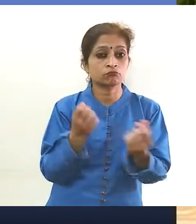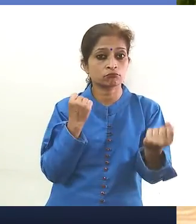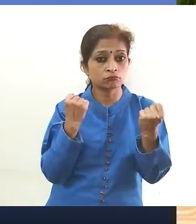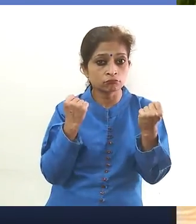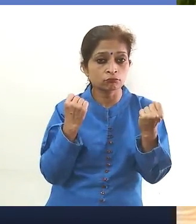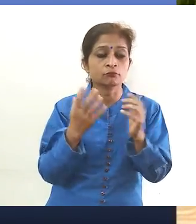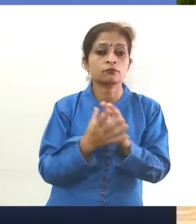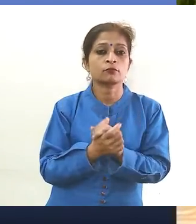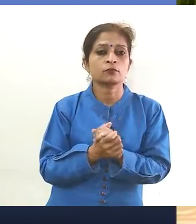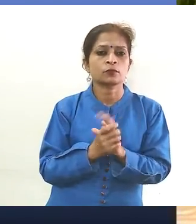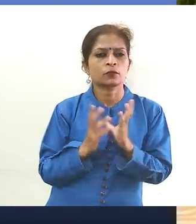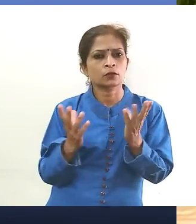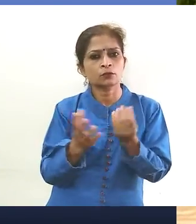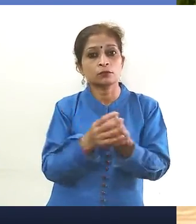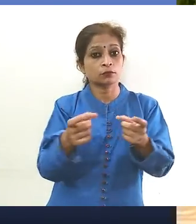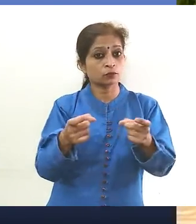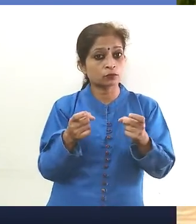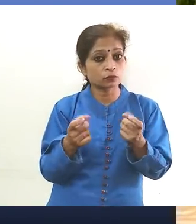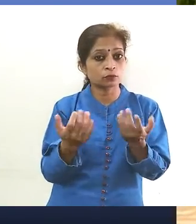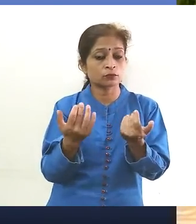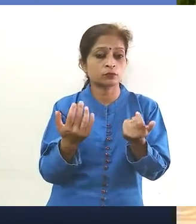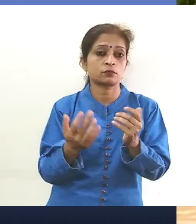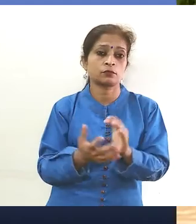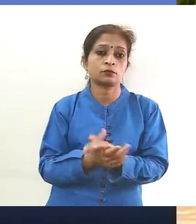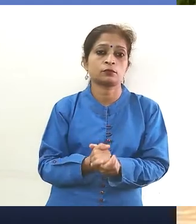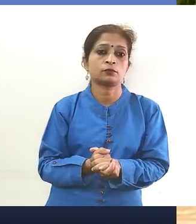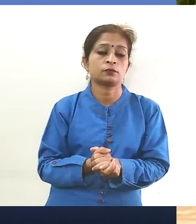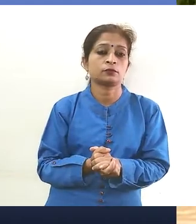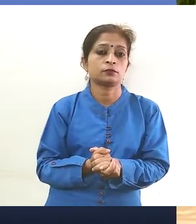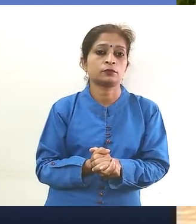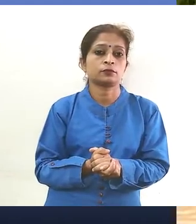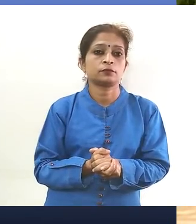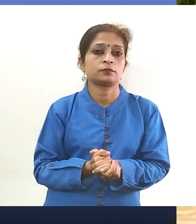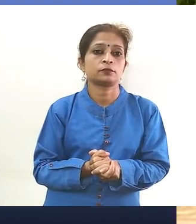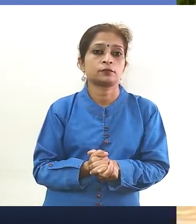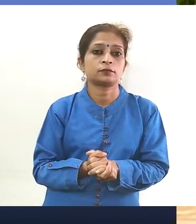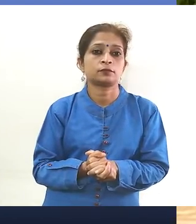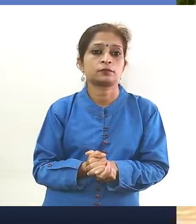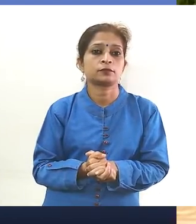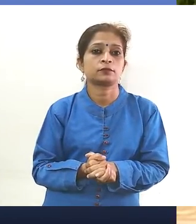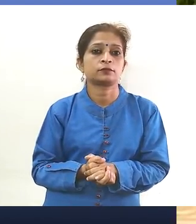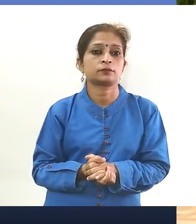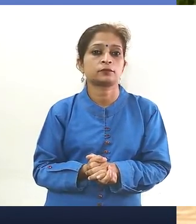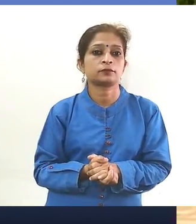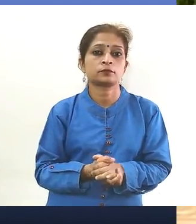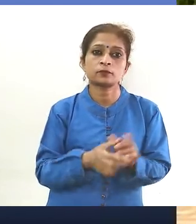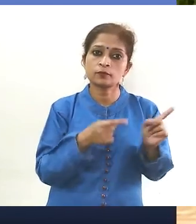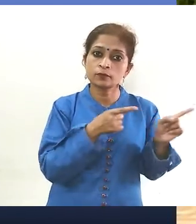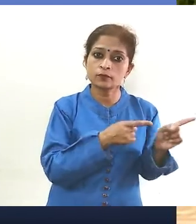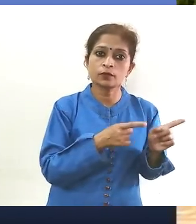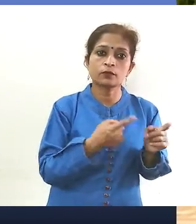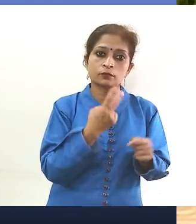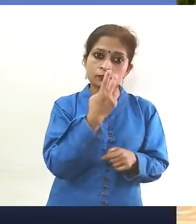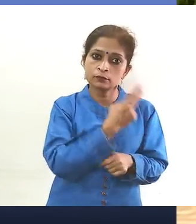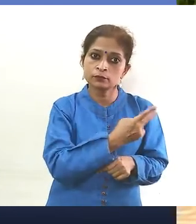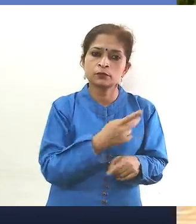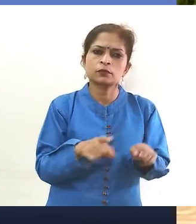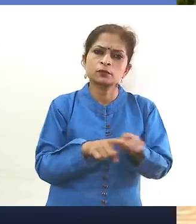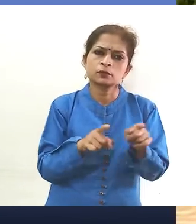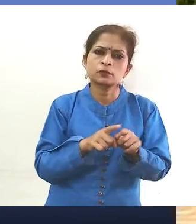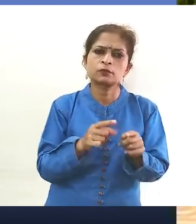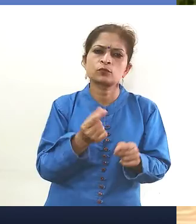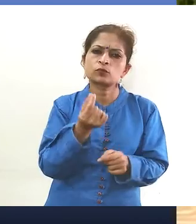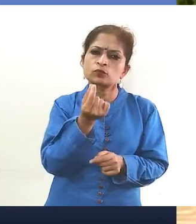हम कंट्रोल कर रहे थे। ऐसे ये सूक्ष्म